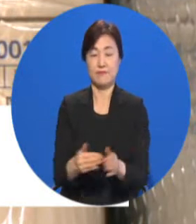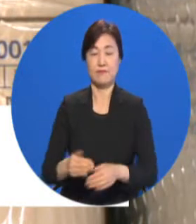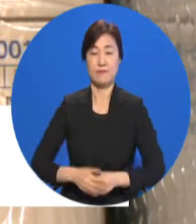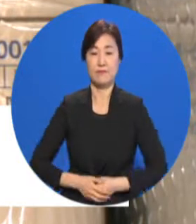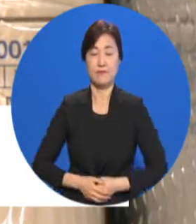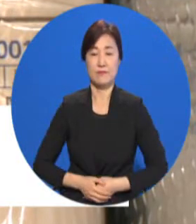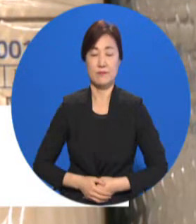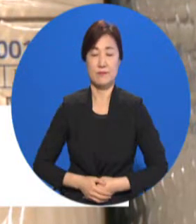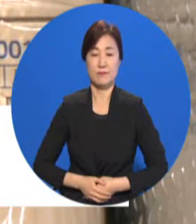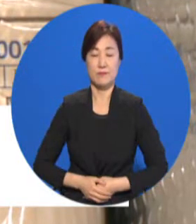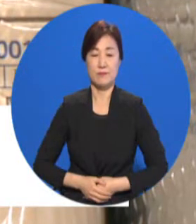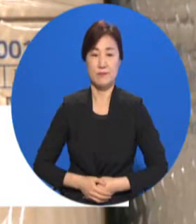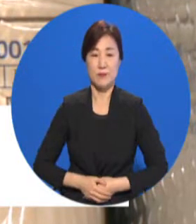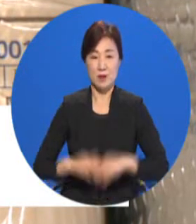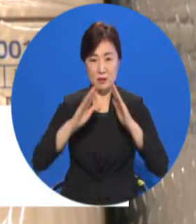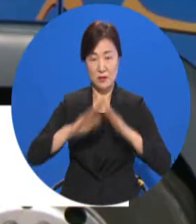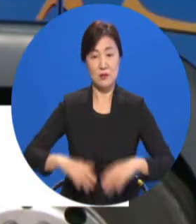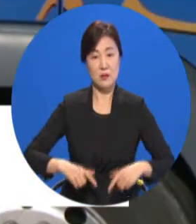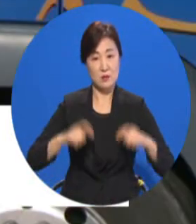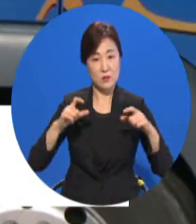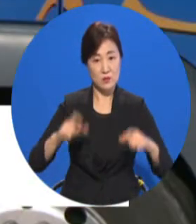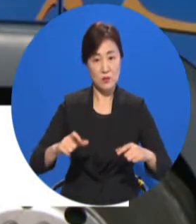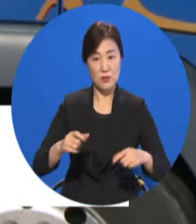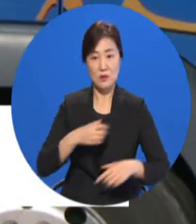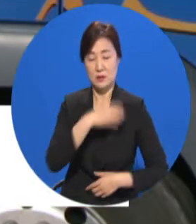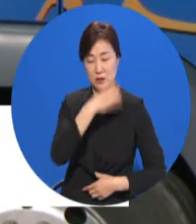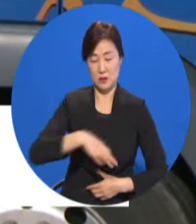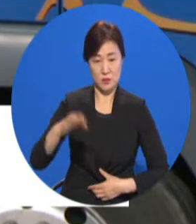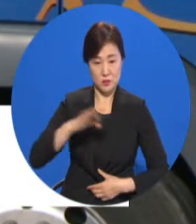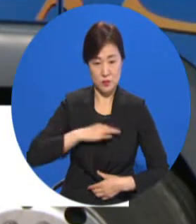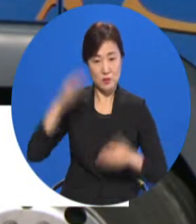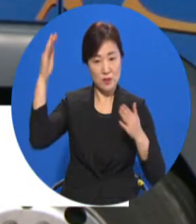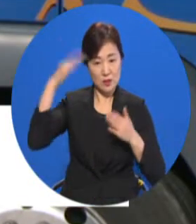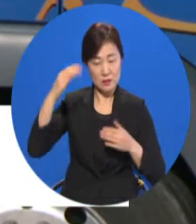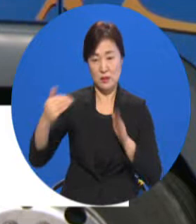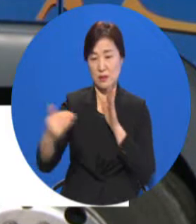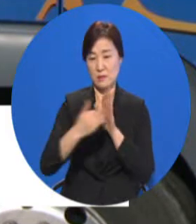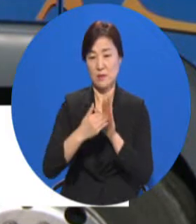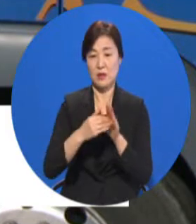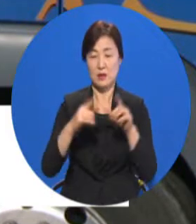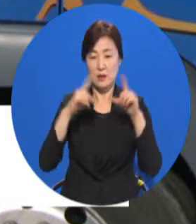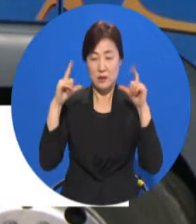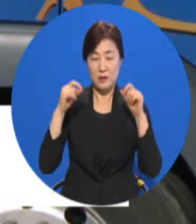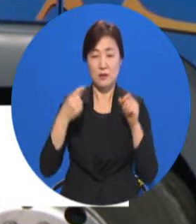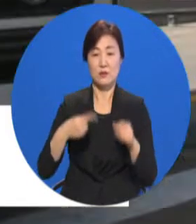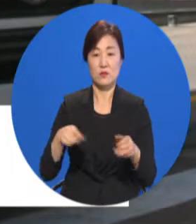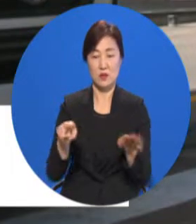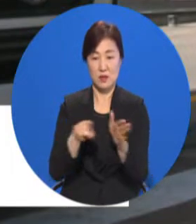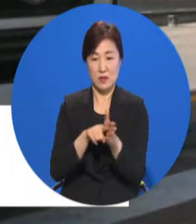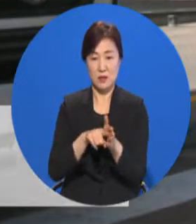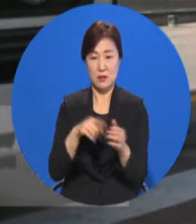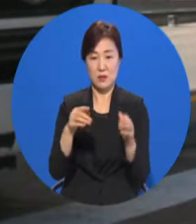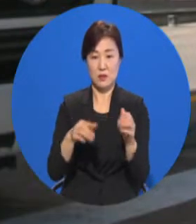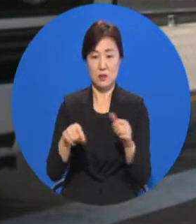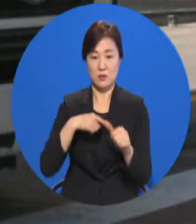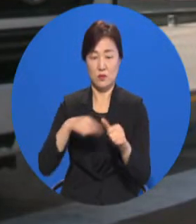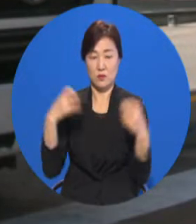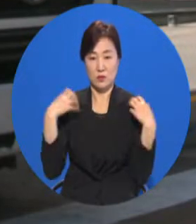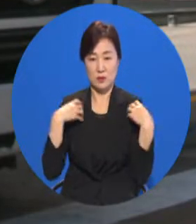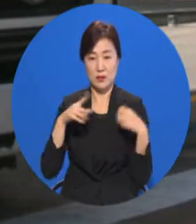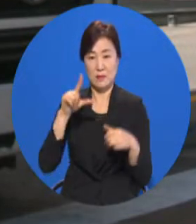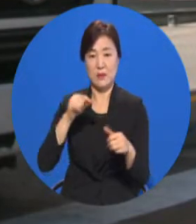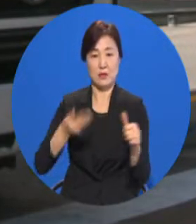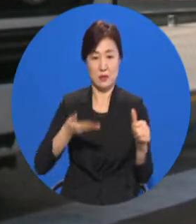지원했습니다. 이와 함께 전남도는 기초수급자 가정 학생들의 감염 예방을 위해 전남도 교육청에도 마스크 만